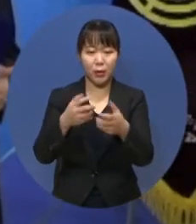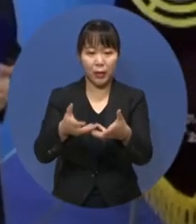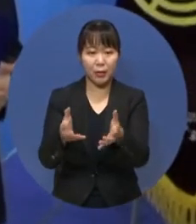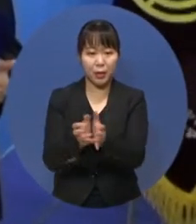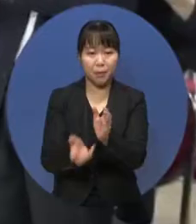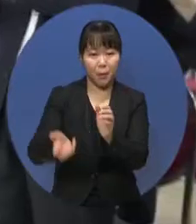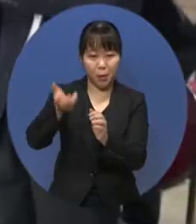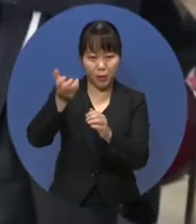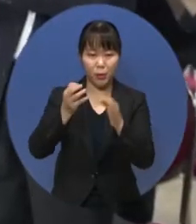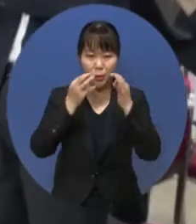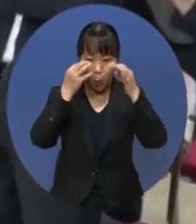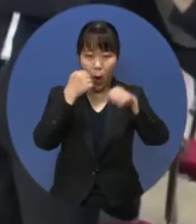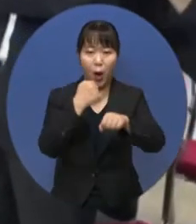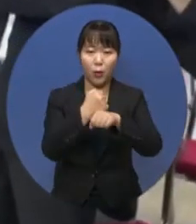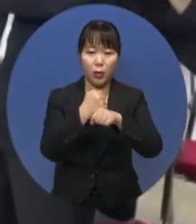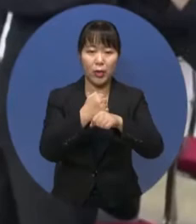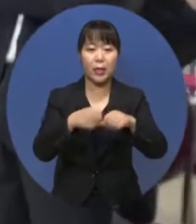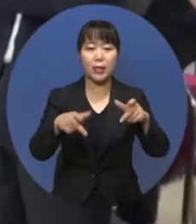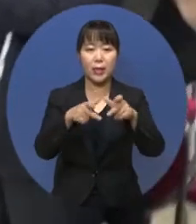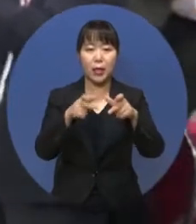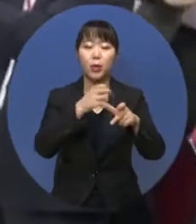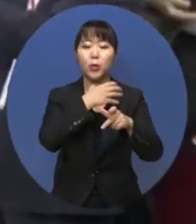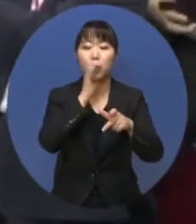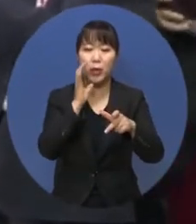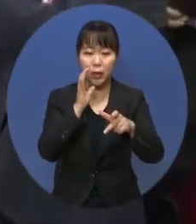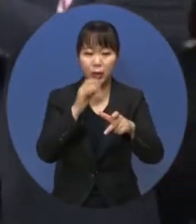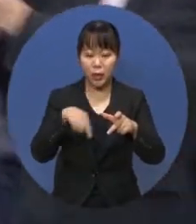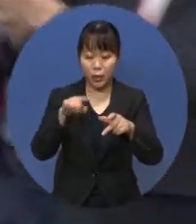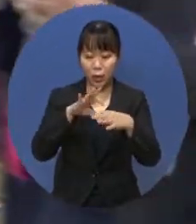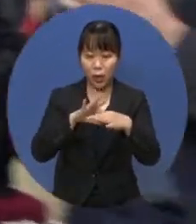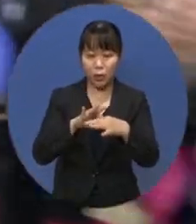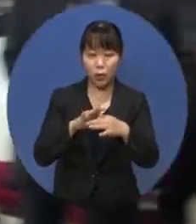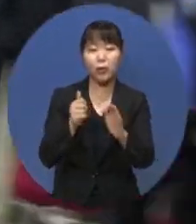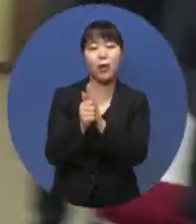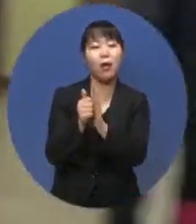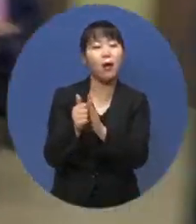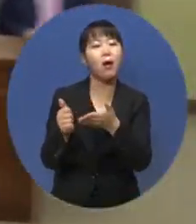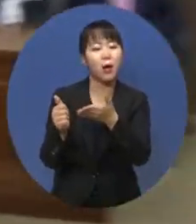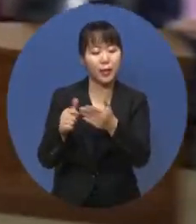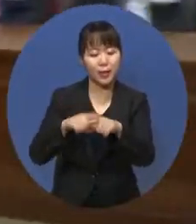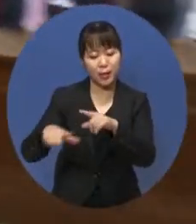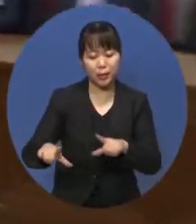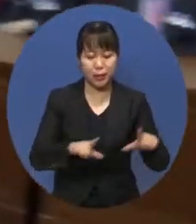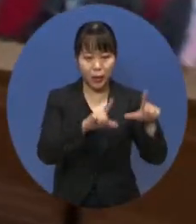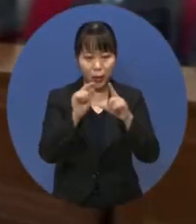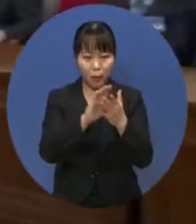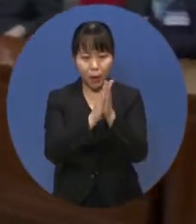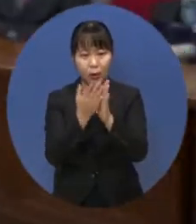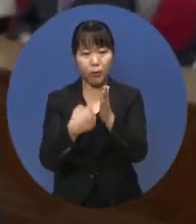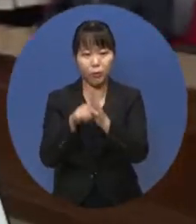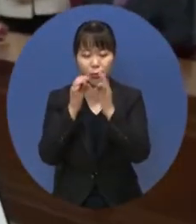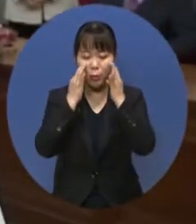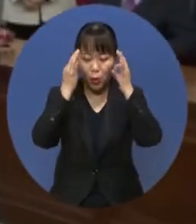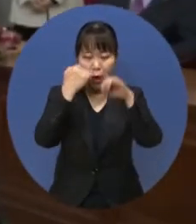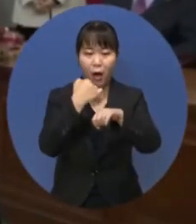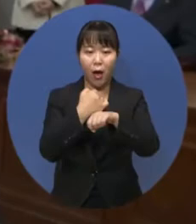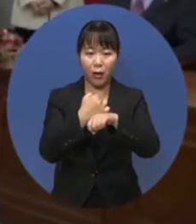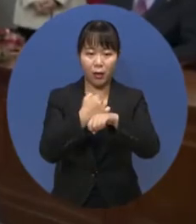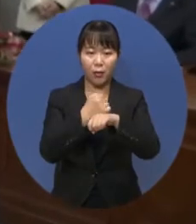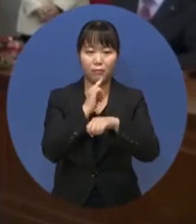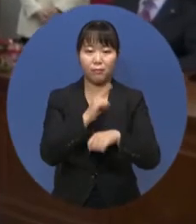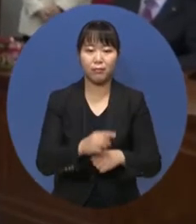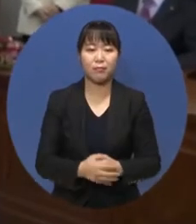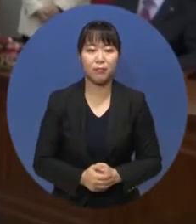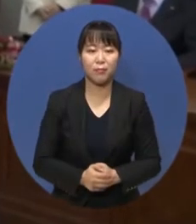최선을 다하고 장애 노인들도 대어를 바닥 일상이 되도록 침수 겠다고 기자들에게